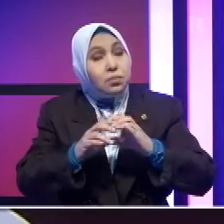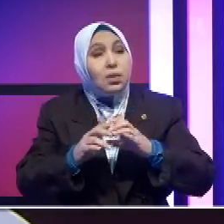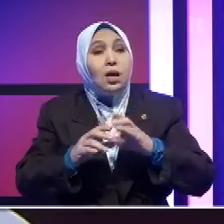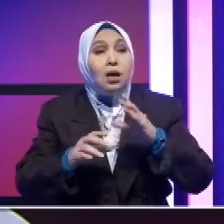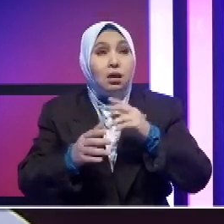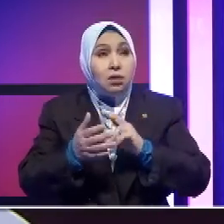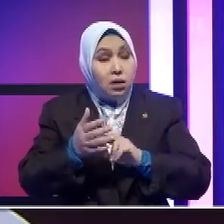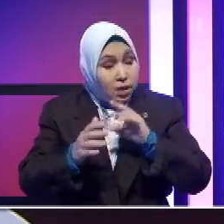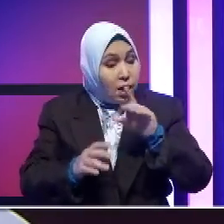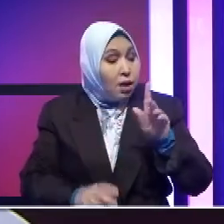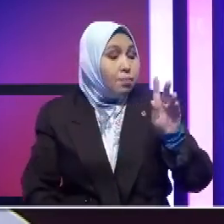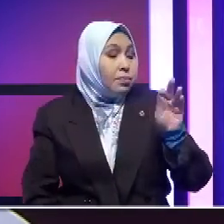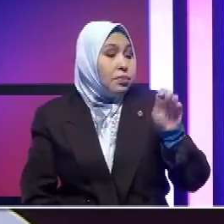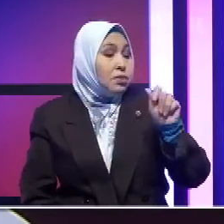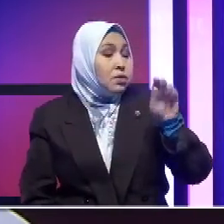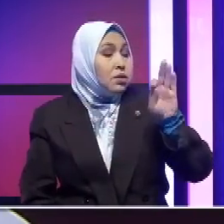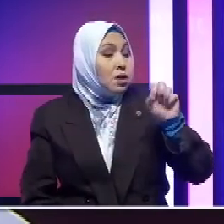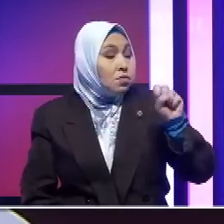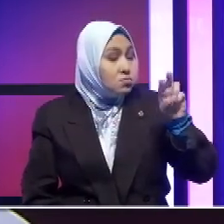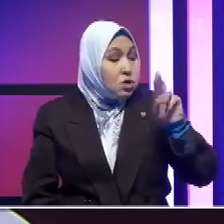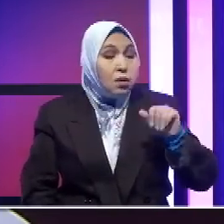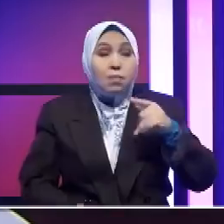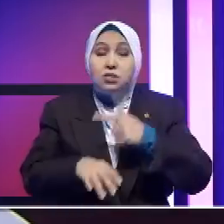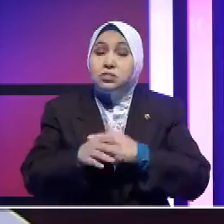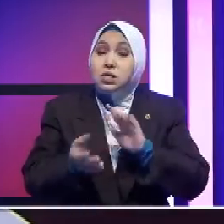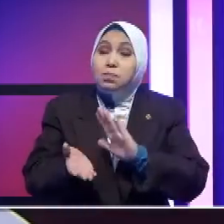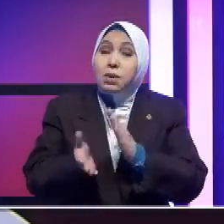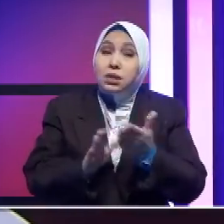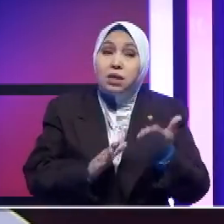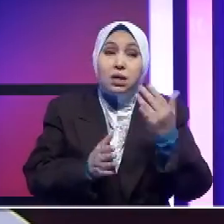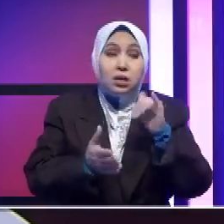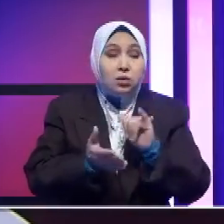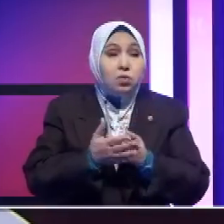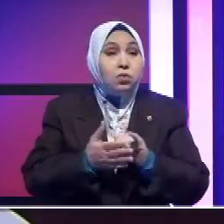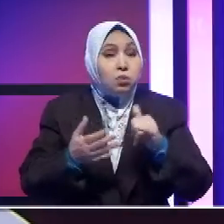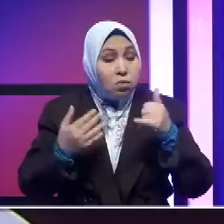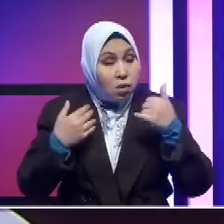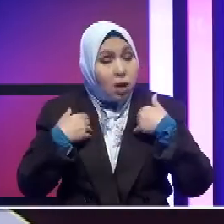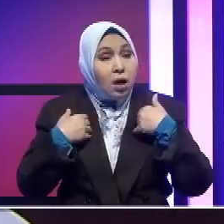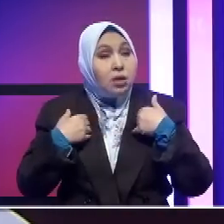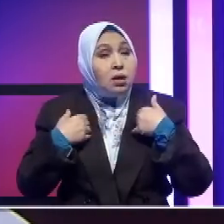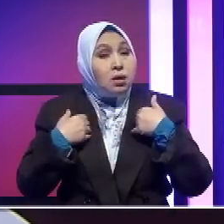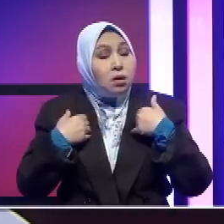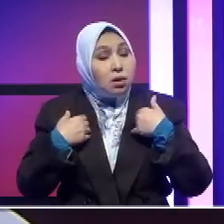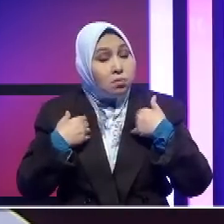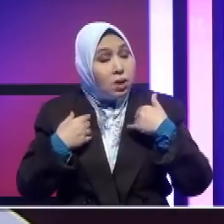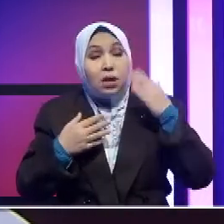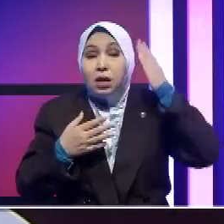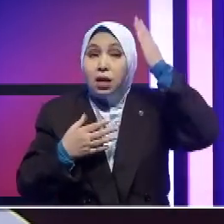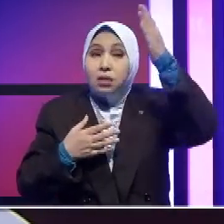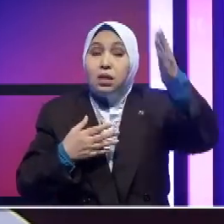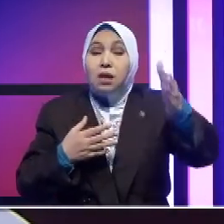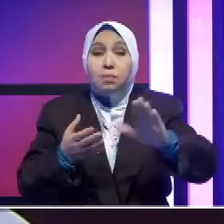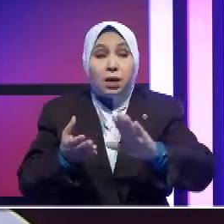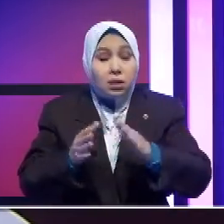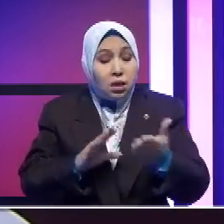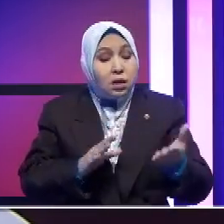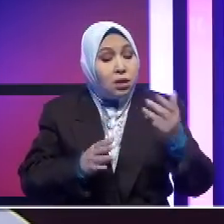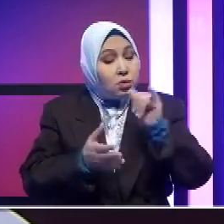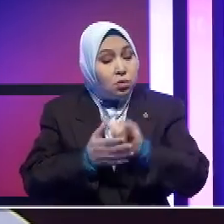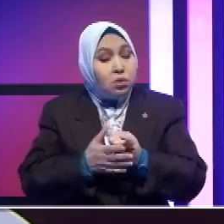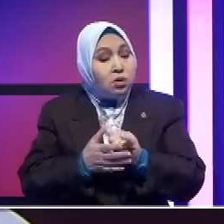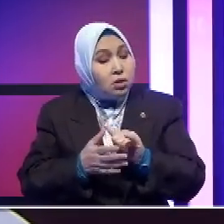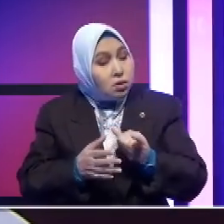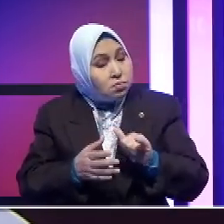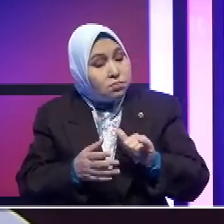tafsir Baghawi menyatakan ketika kematian disembelih. Ha, kematian ada disembelih ustaz ya. Satu masa nanti kematian disembelih, maka